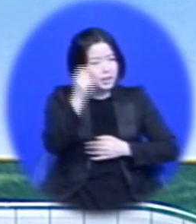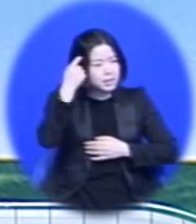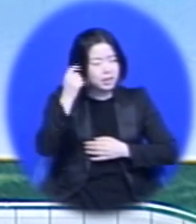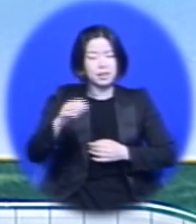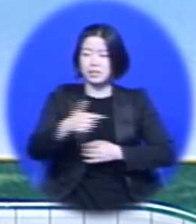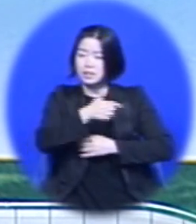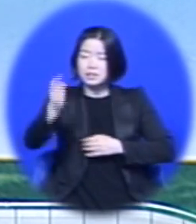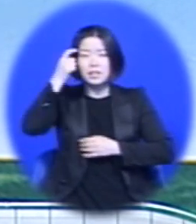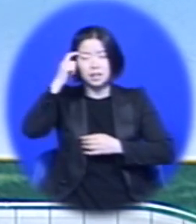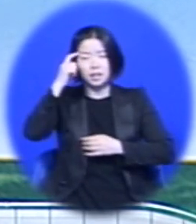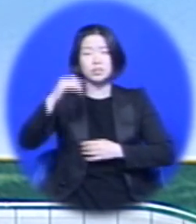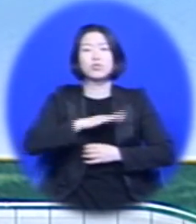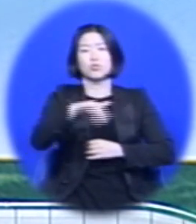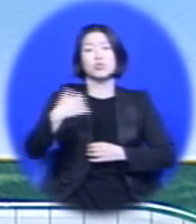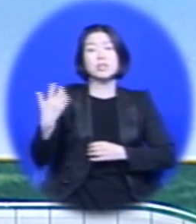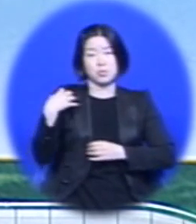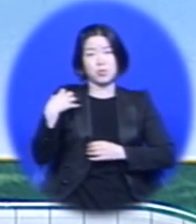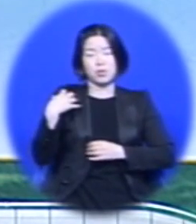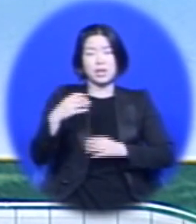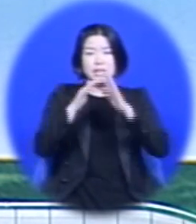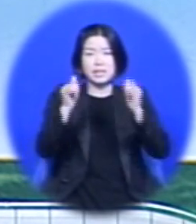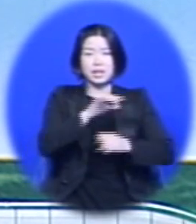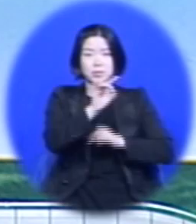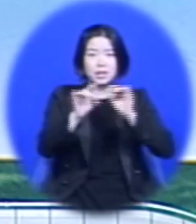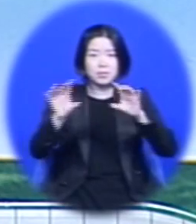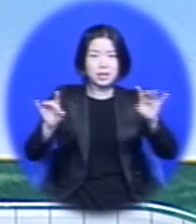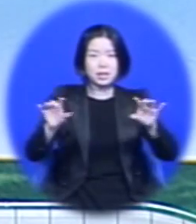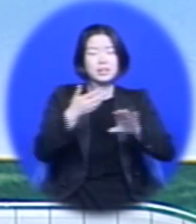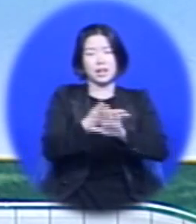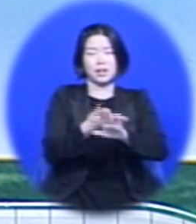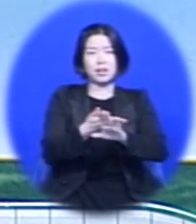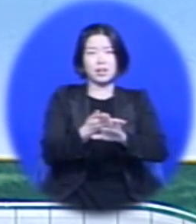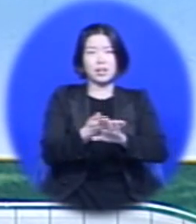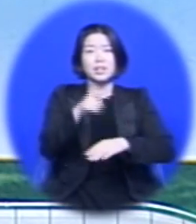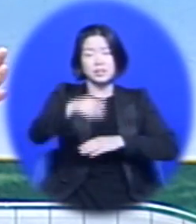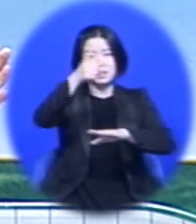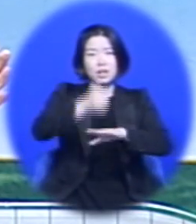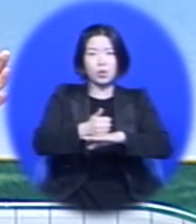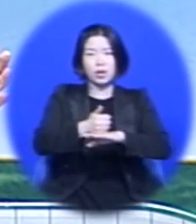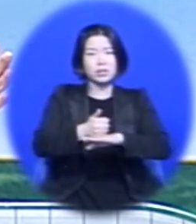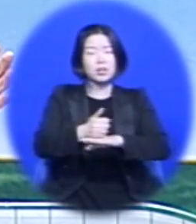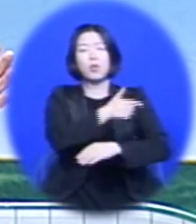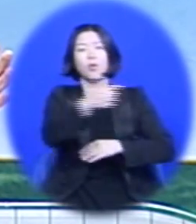일이에요. 그건 사람에 따라 다릅니다. 근데 그 결과가 엄청나요.